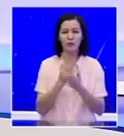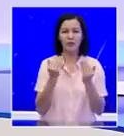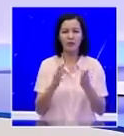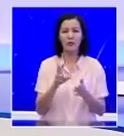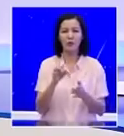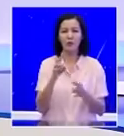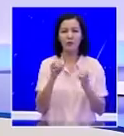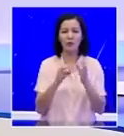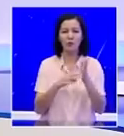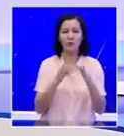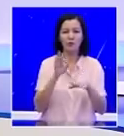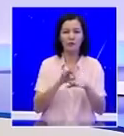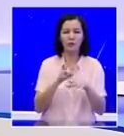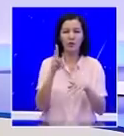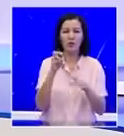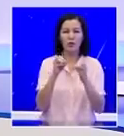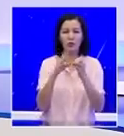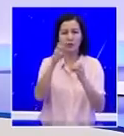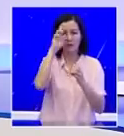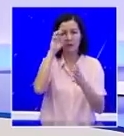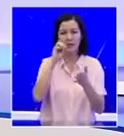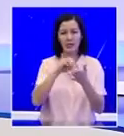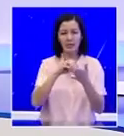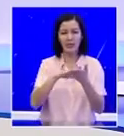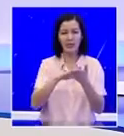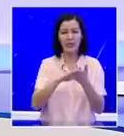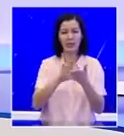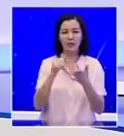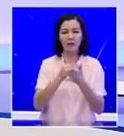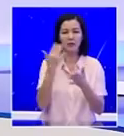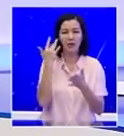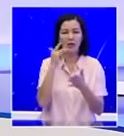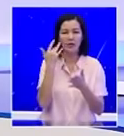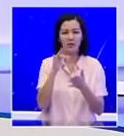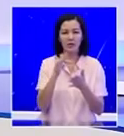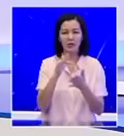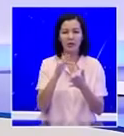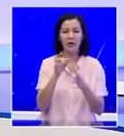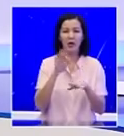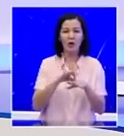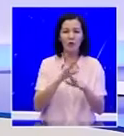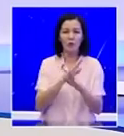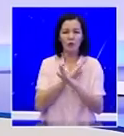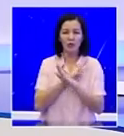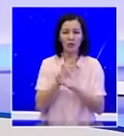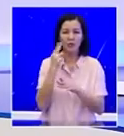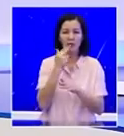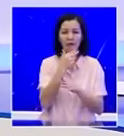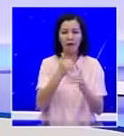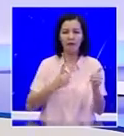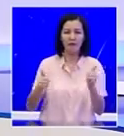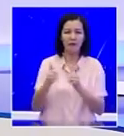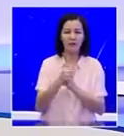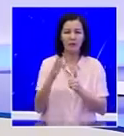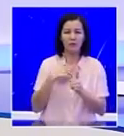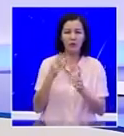Қазірге COVID-19 вирусы 215 елде тіркеліпті, негізгісі ақ шелі. Мұнда індеттен өлгендер саны Италиядан да